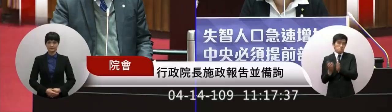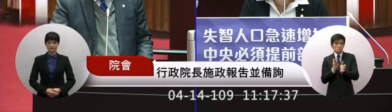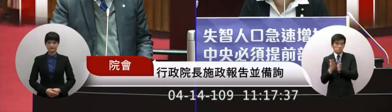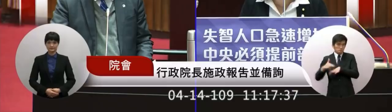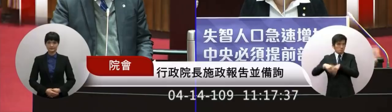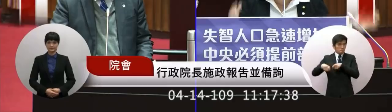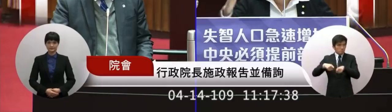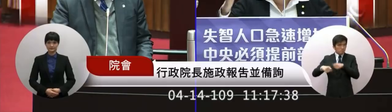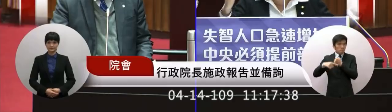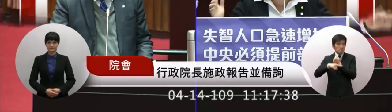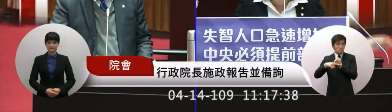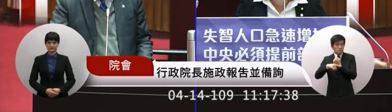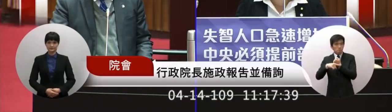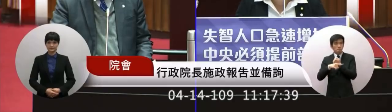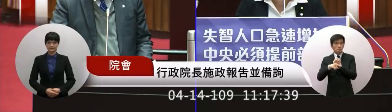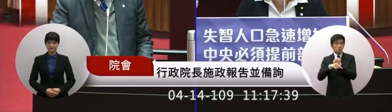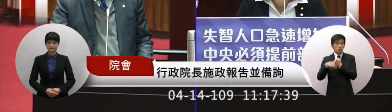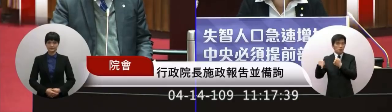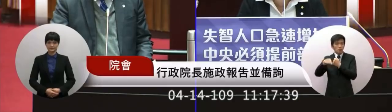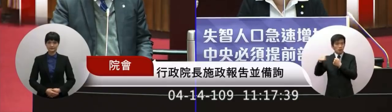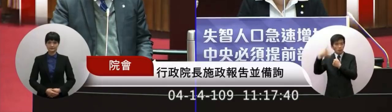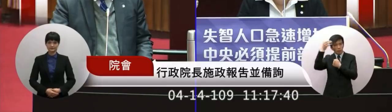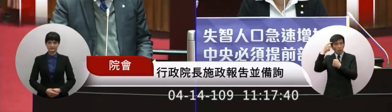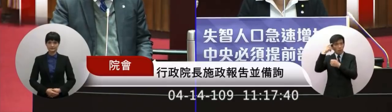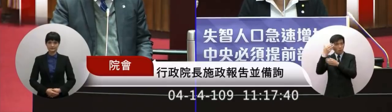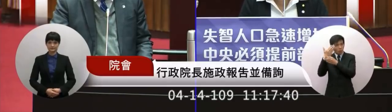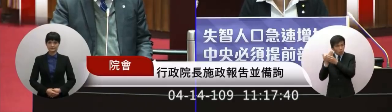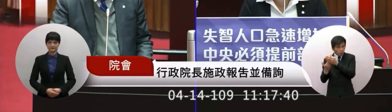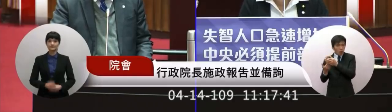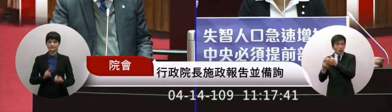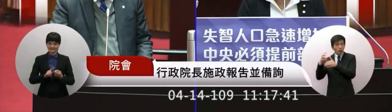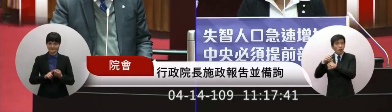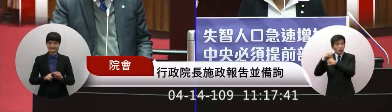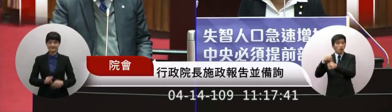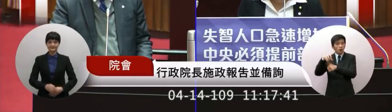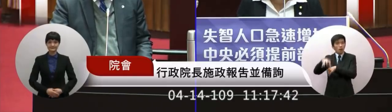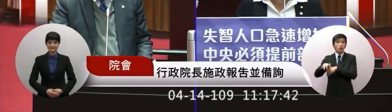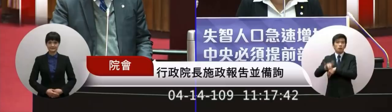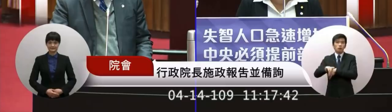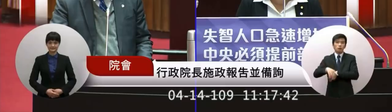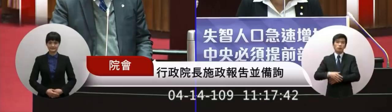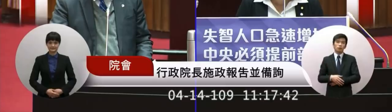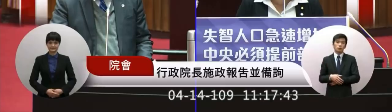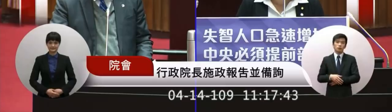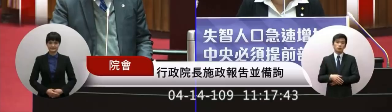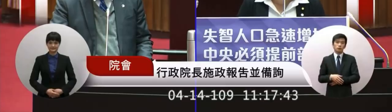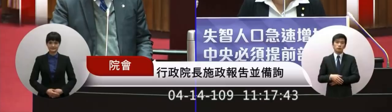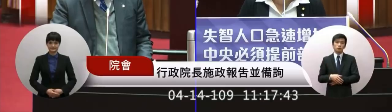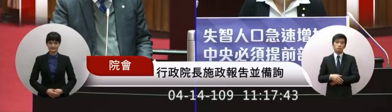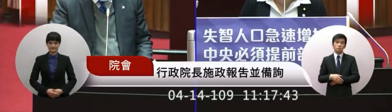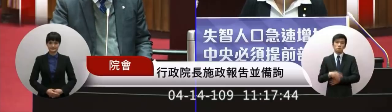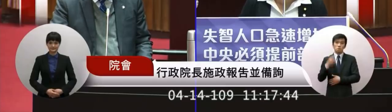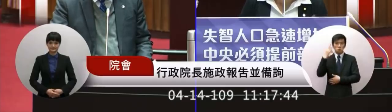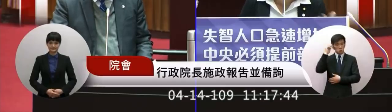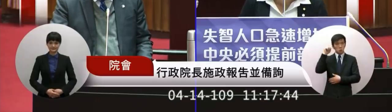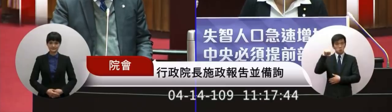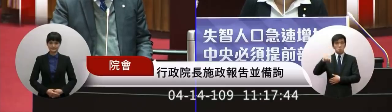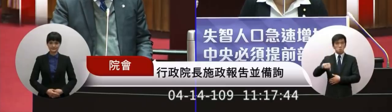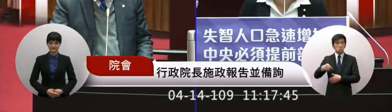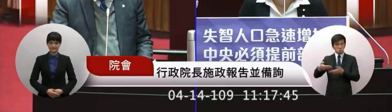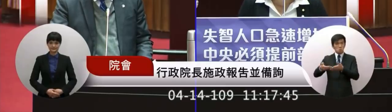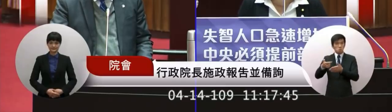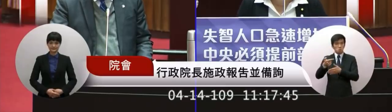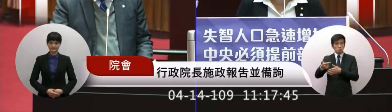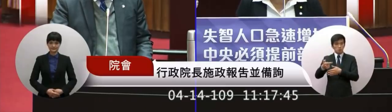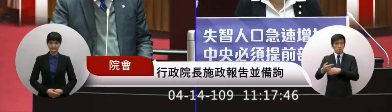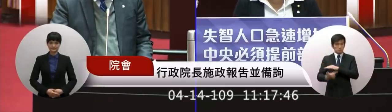長照的老人私自的地方因為我覺得這是非常重要我們也